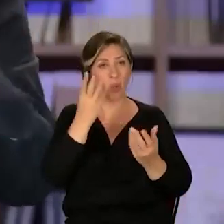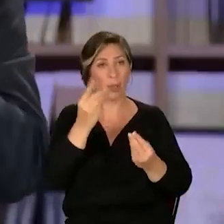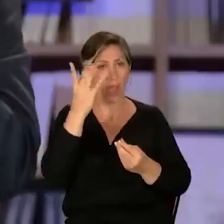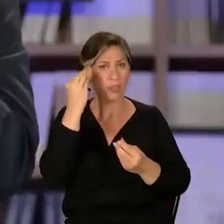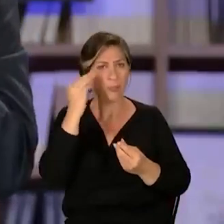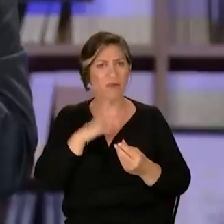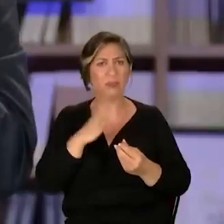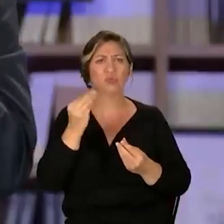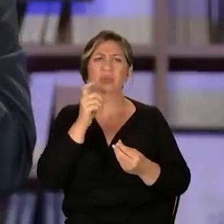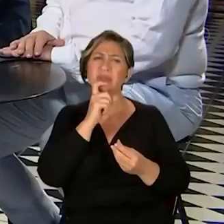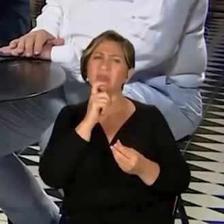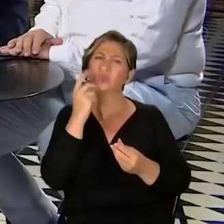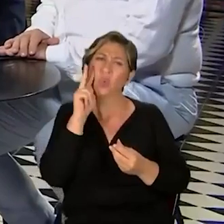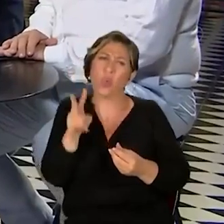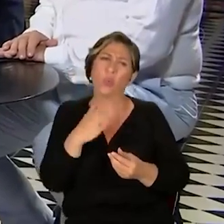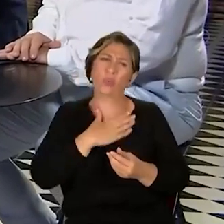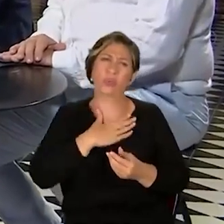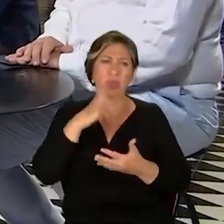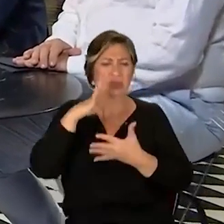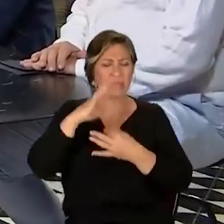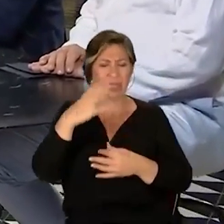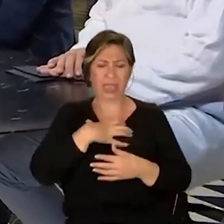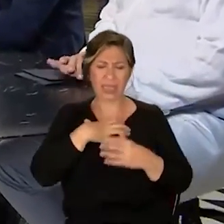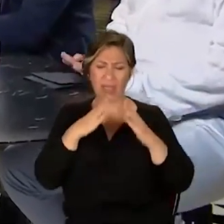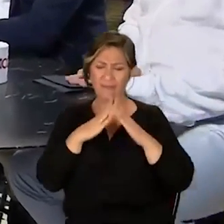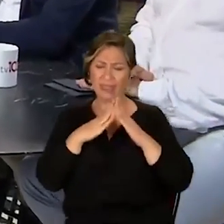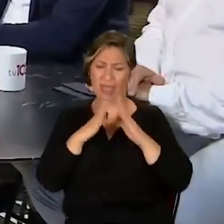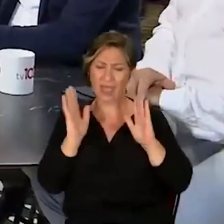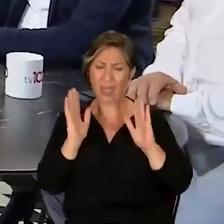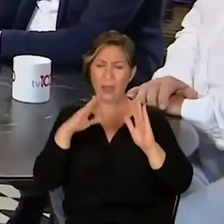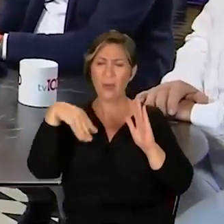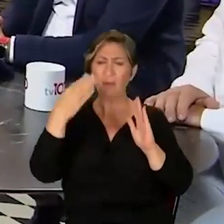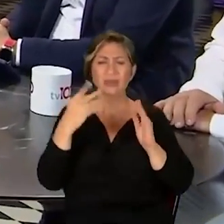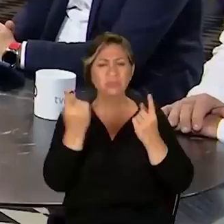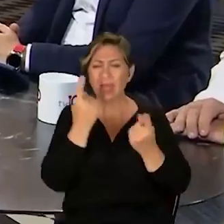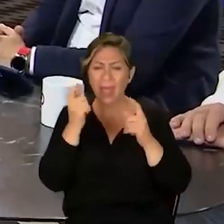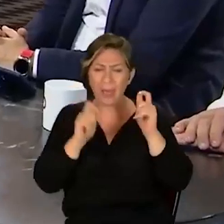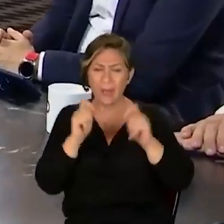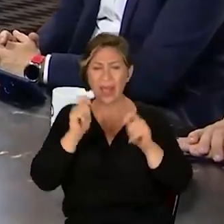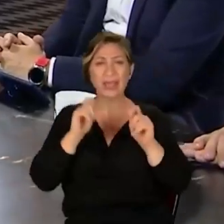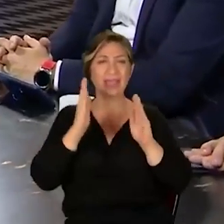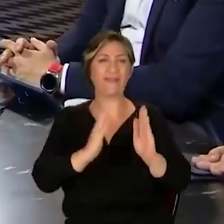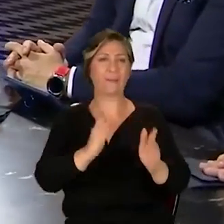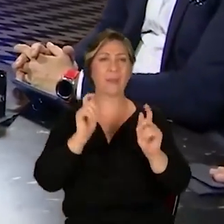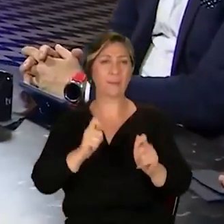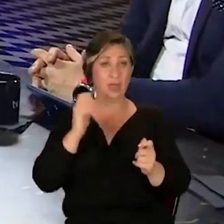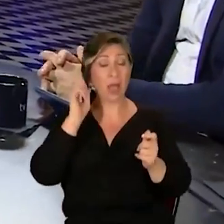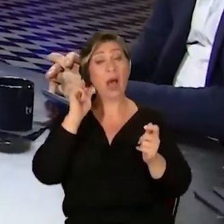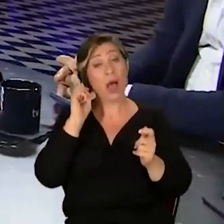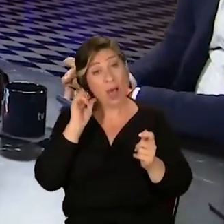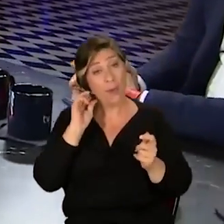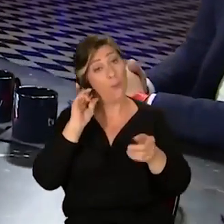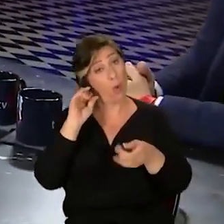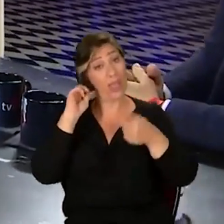var mıdır ama çok yanlış buluyorum ben bunu. Yani insan tatilde kendi evinde başka şeyler yaparak devam etmeli bana sorarsanız. Ama işte